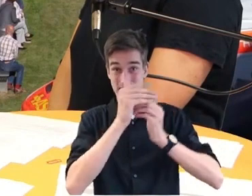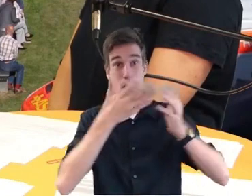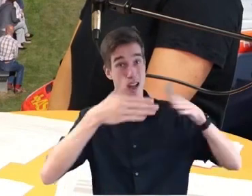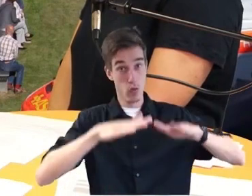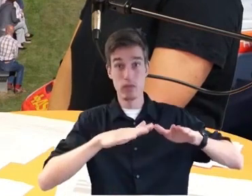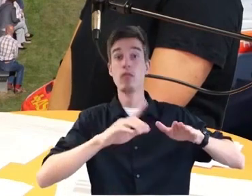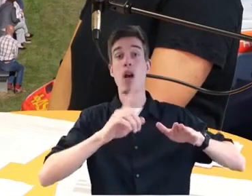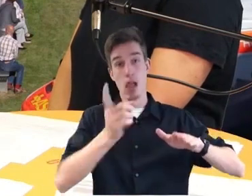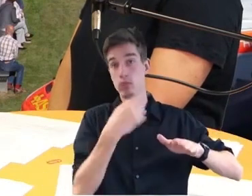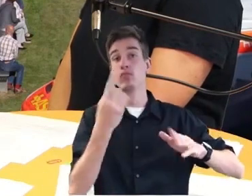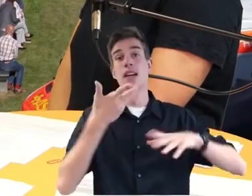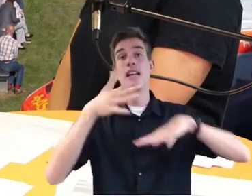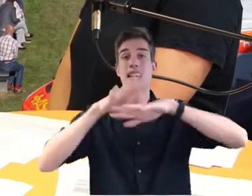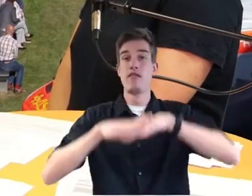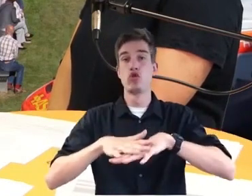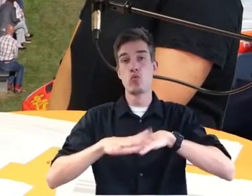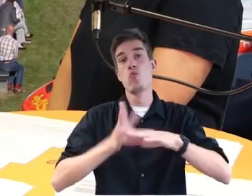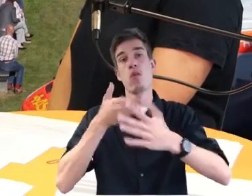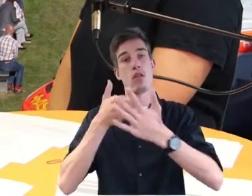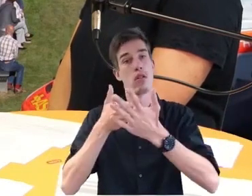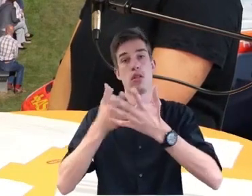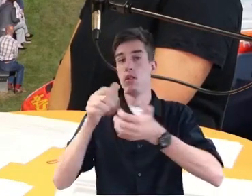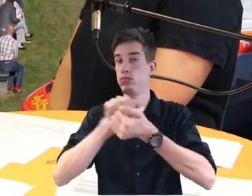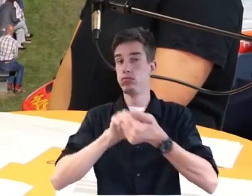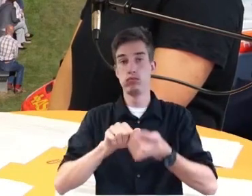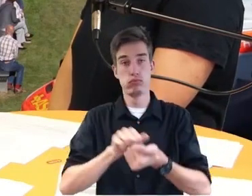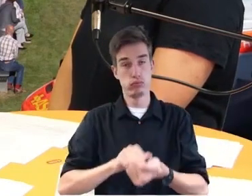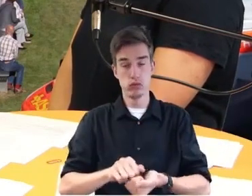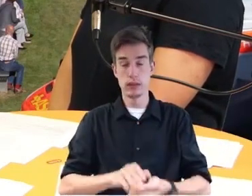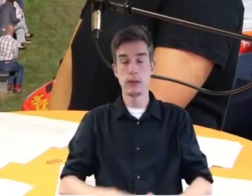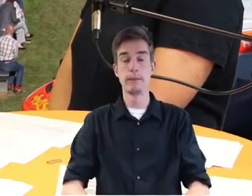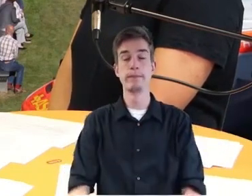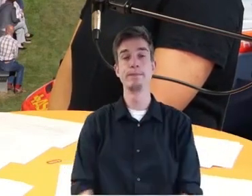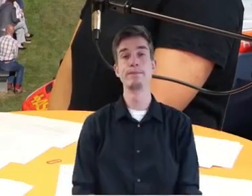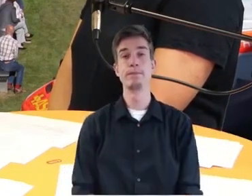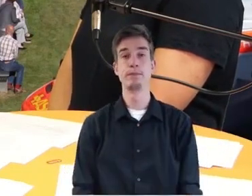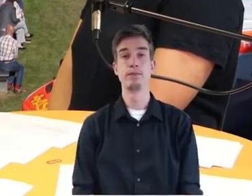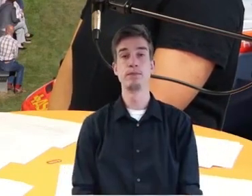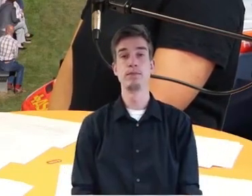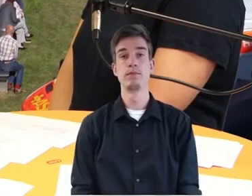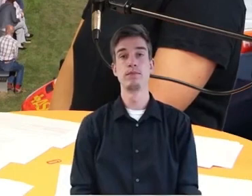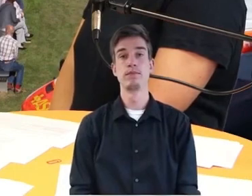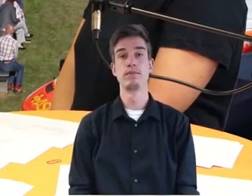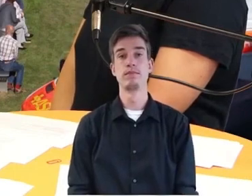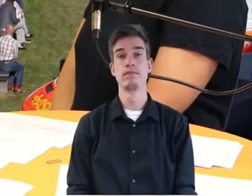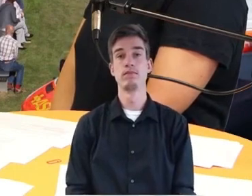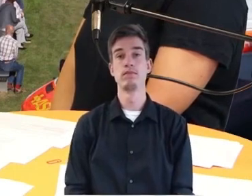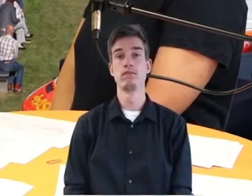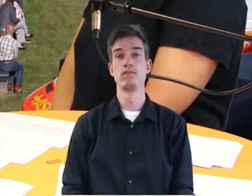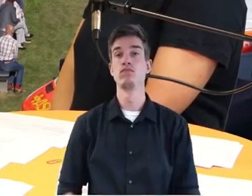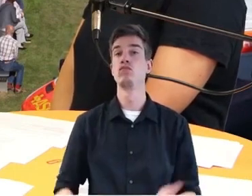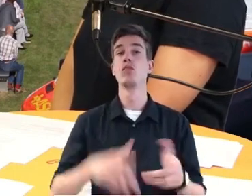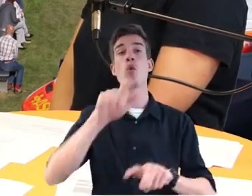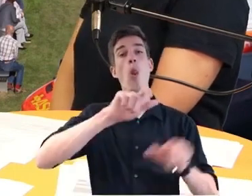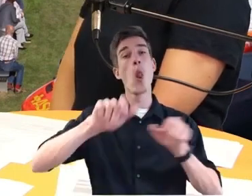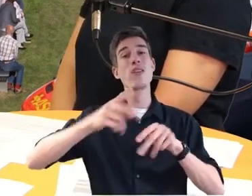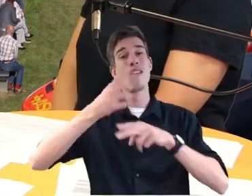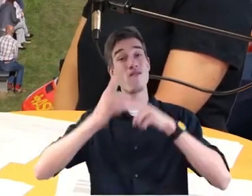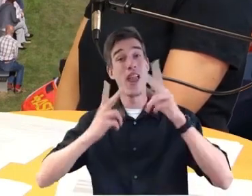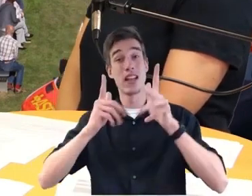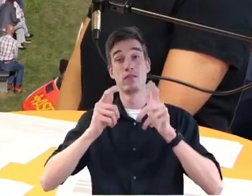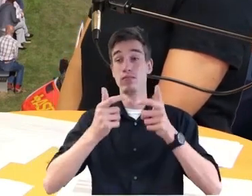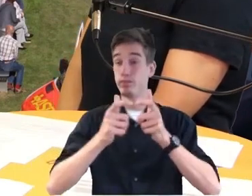zu einer Beeinträchtigung dieser Funktionen führen. Aber eben auch der Massenanfall von Verletzten,